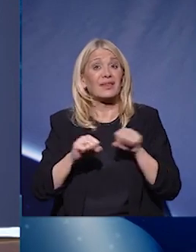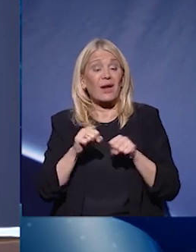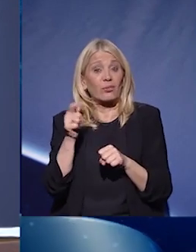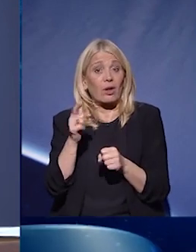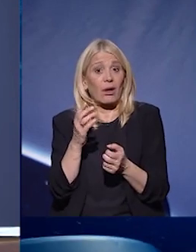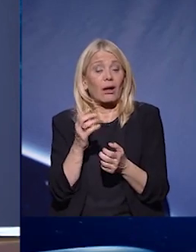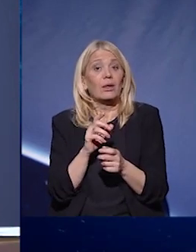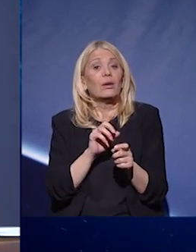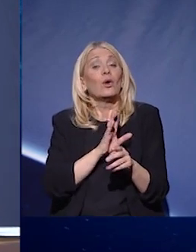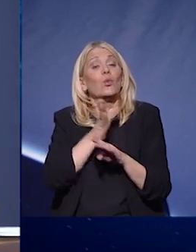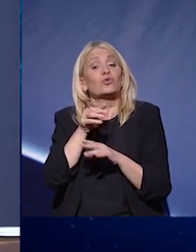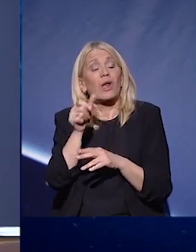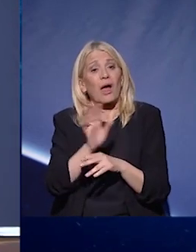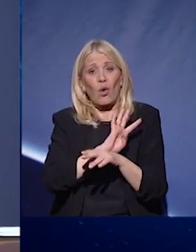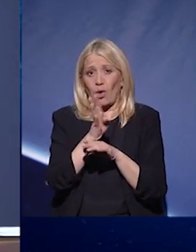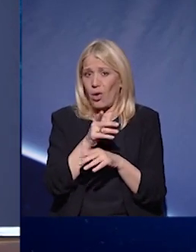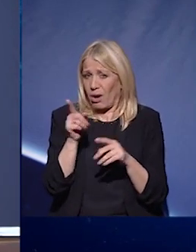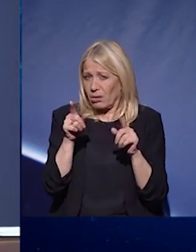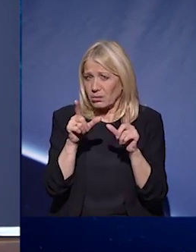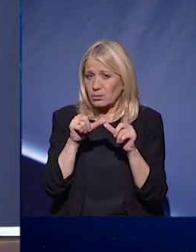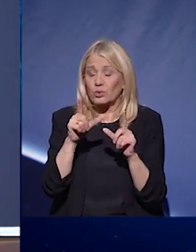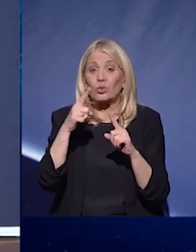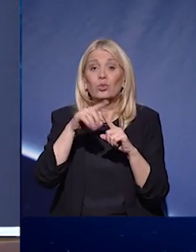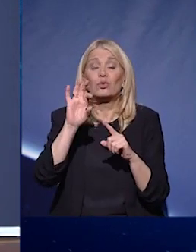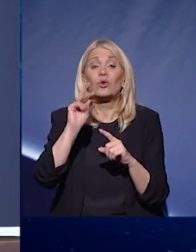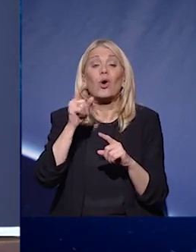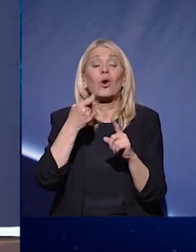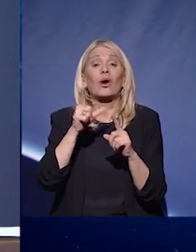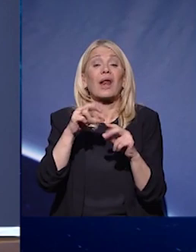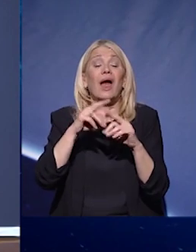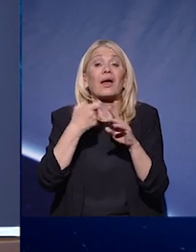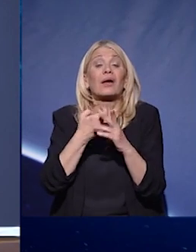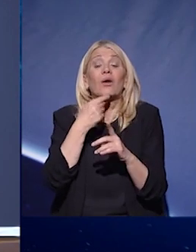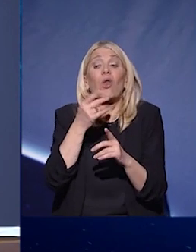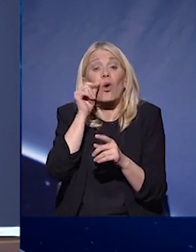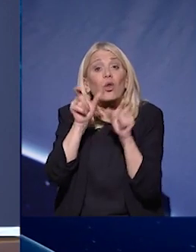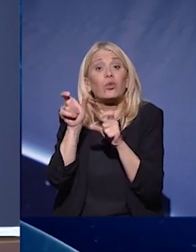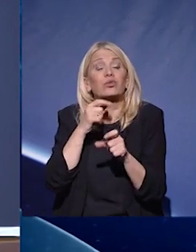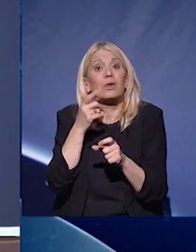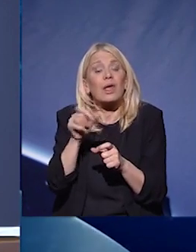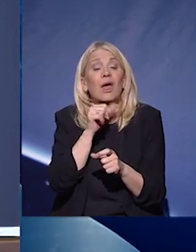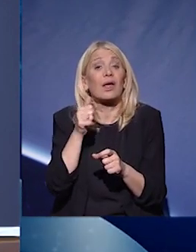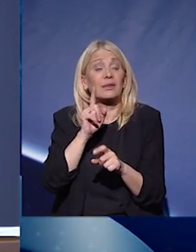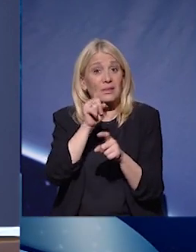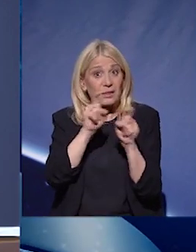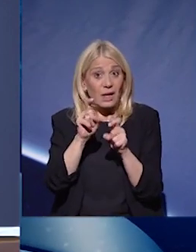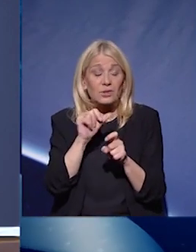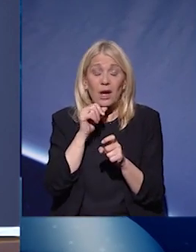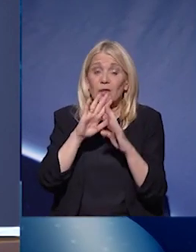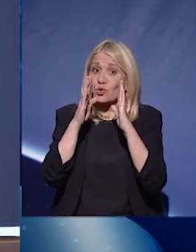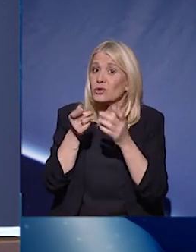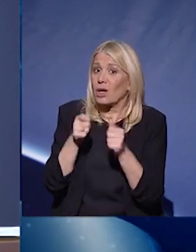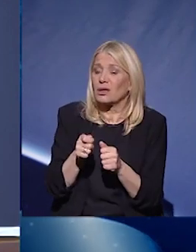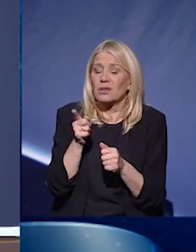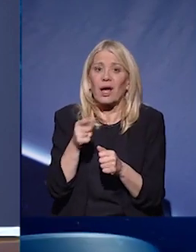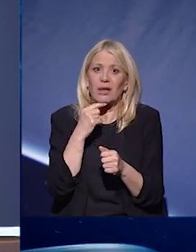je korona ušla i u Torlak? Koliko ljudi je tamo zaraženo i koliko je u izolaciji i da li to utiče nešto